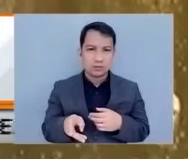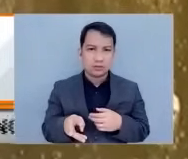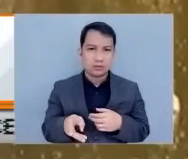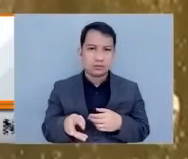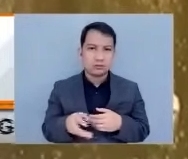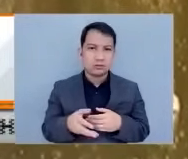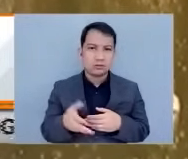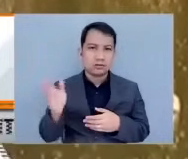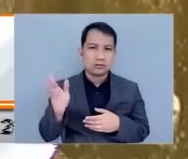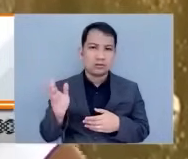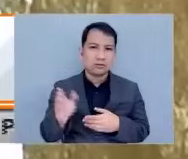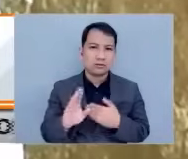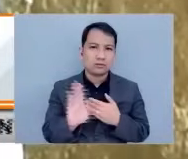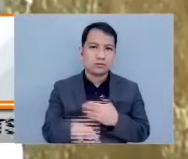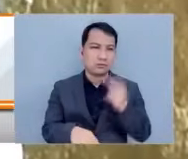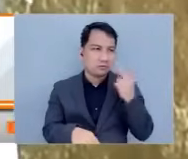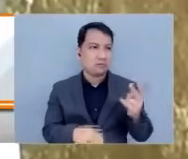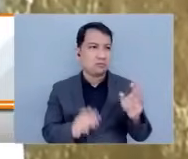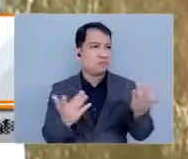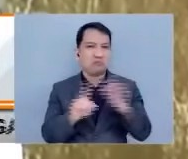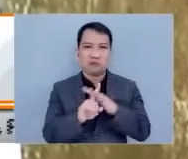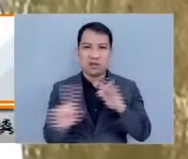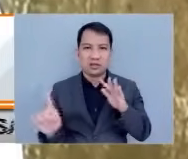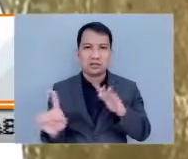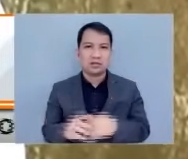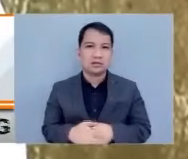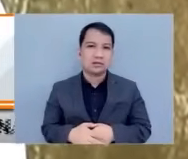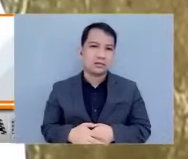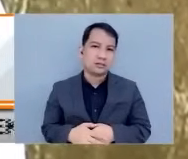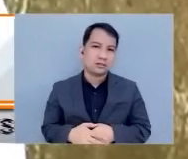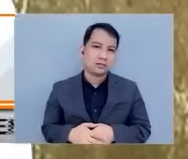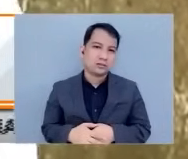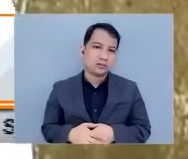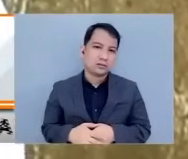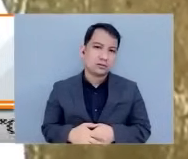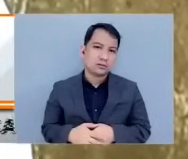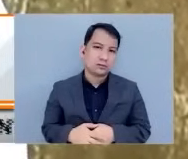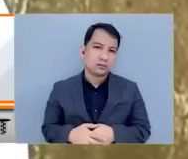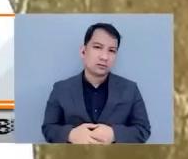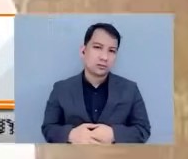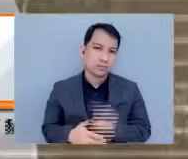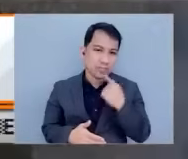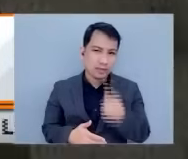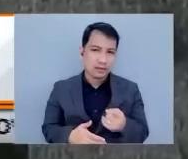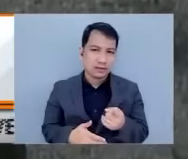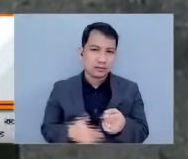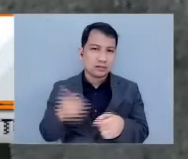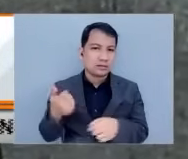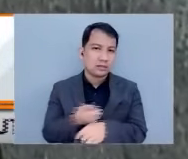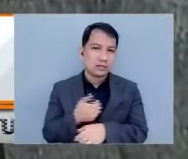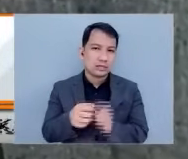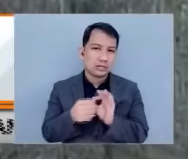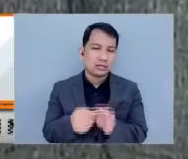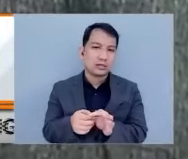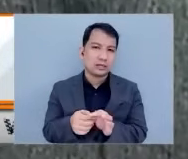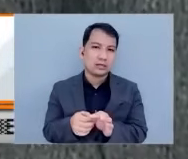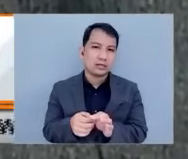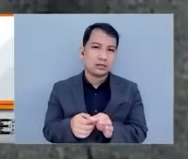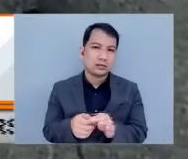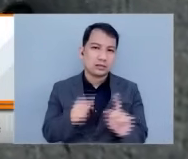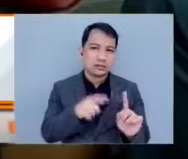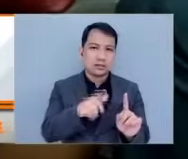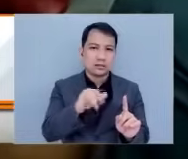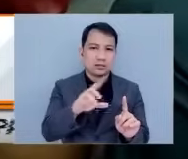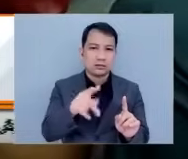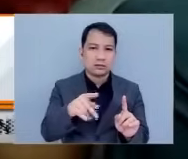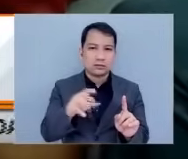ko, bumalik ko na, pagbalik ko, wala na. Alam niyo naman ang mga demonyo, pag gumimik, matatalo tayo. Si Alpha Mercado, na ina